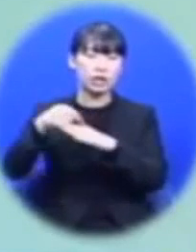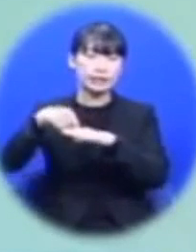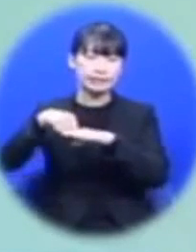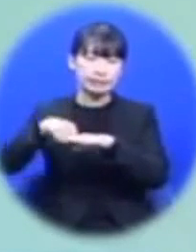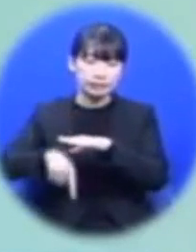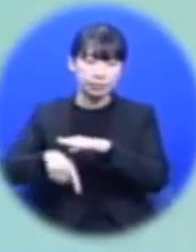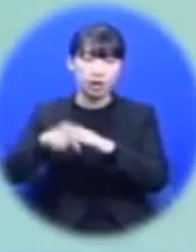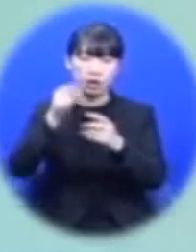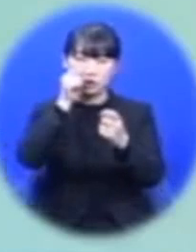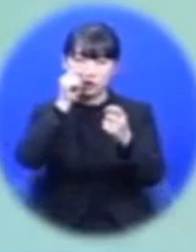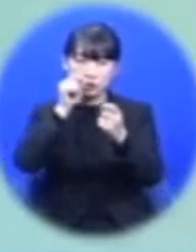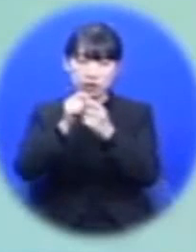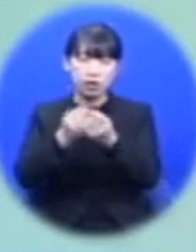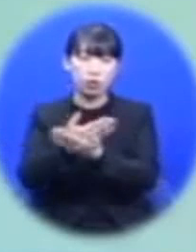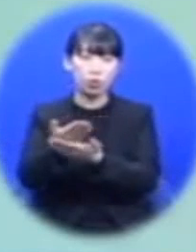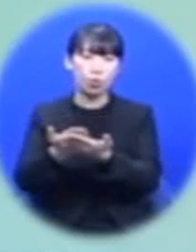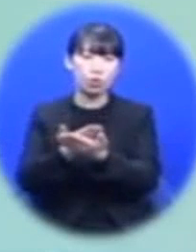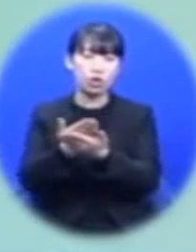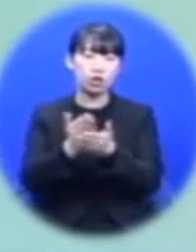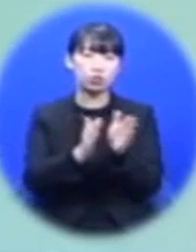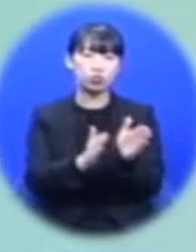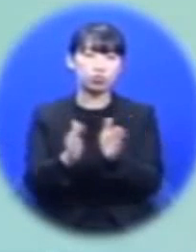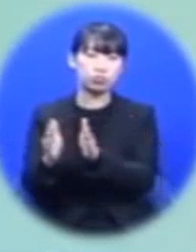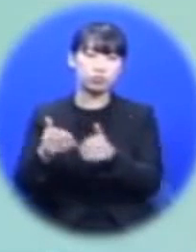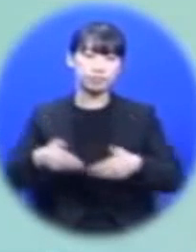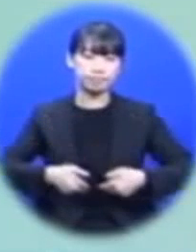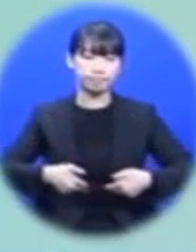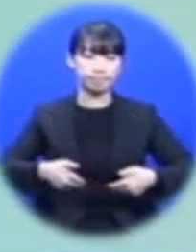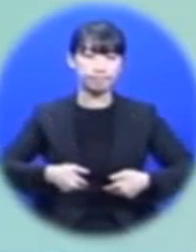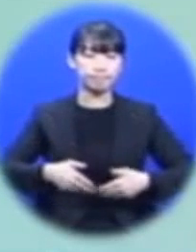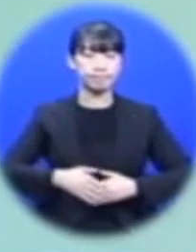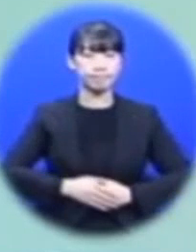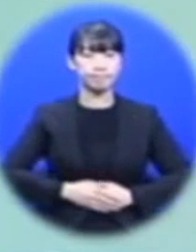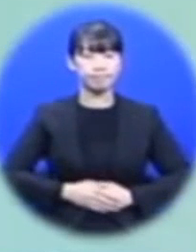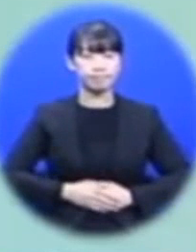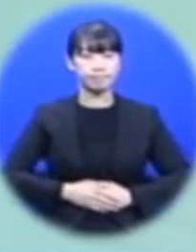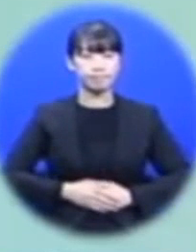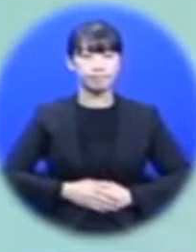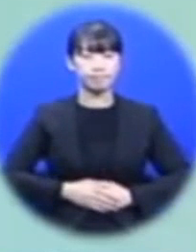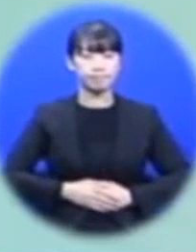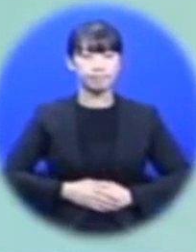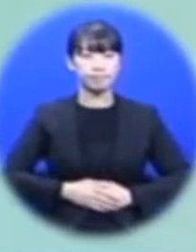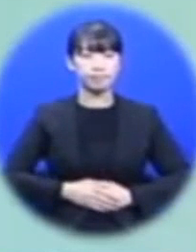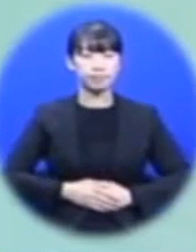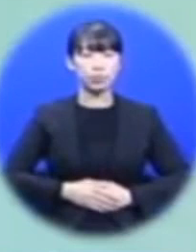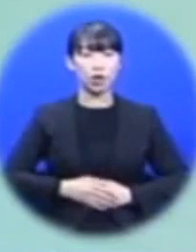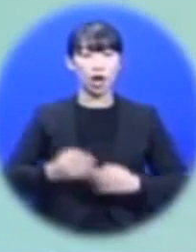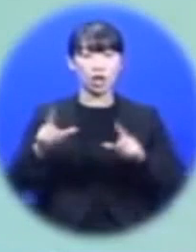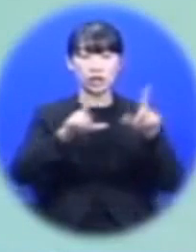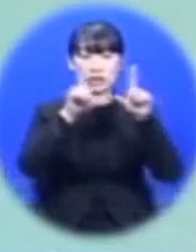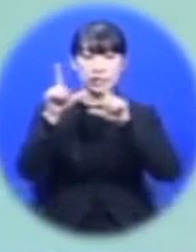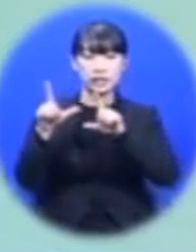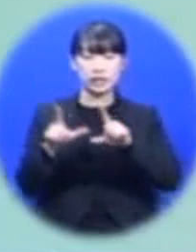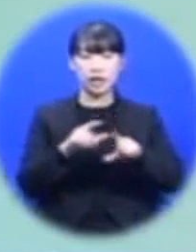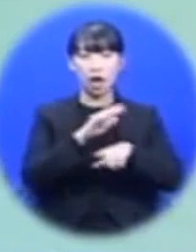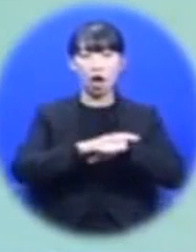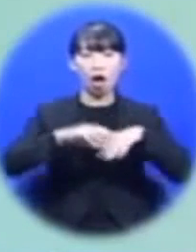친밀한 교재부터 준비가 되어야 합니다 그래야 인생을 헛살지 않게